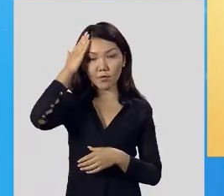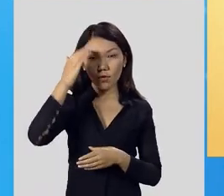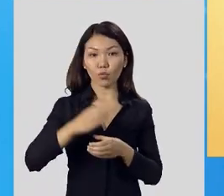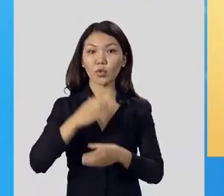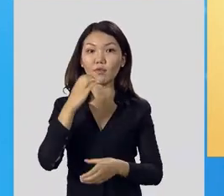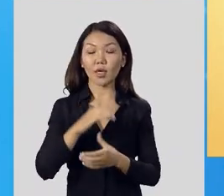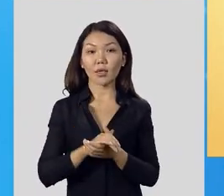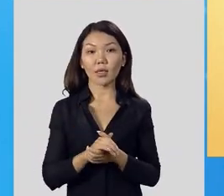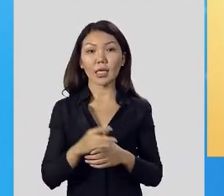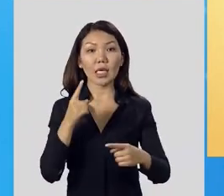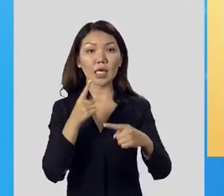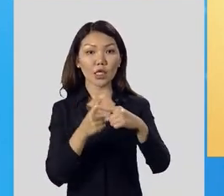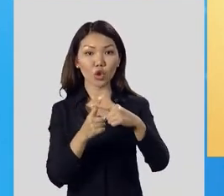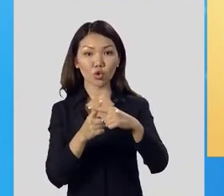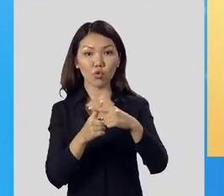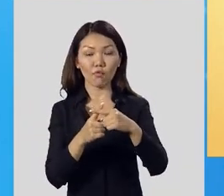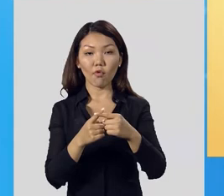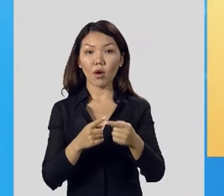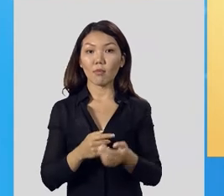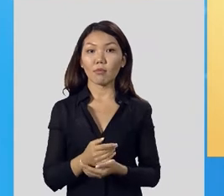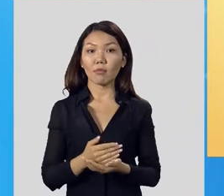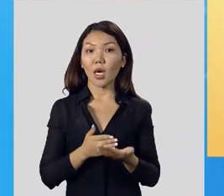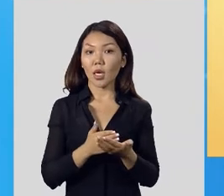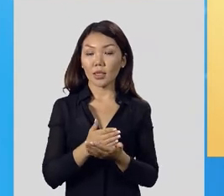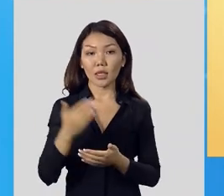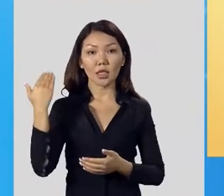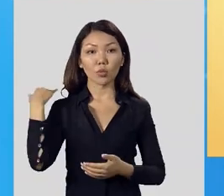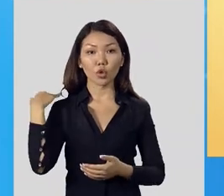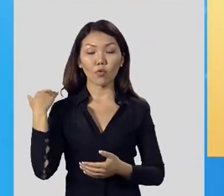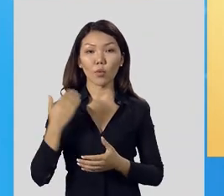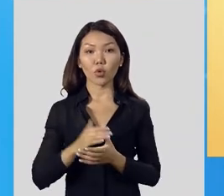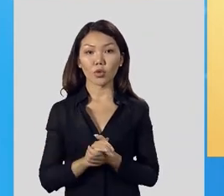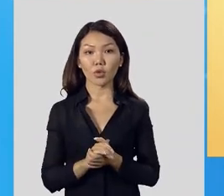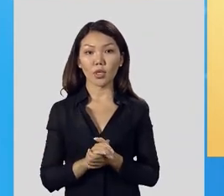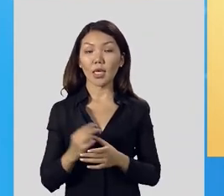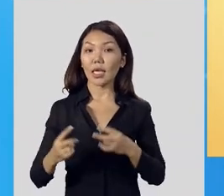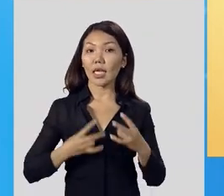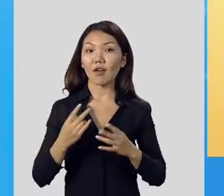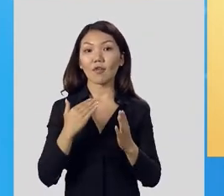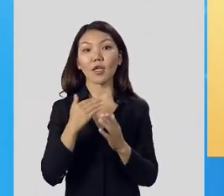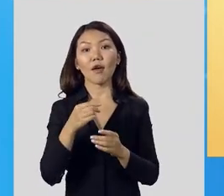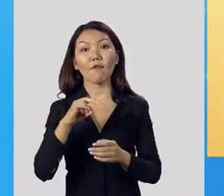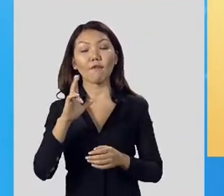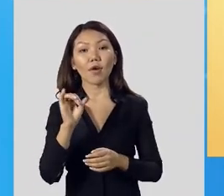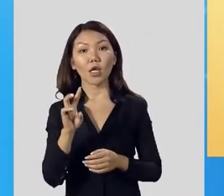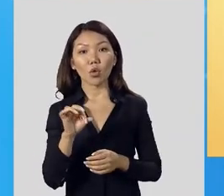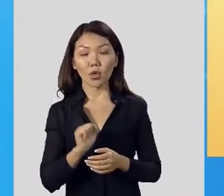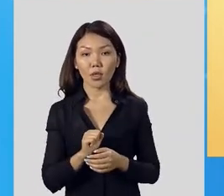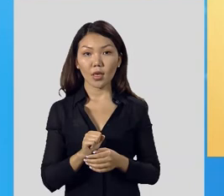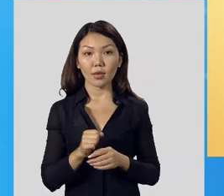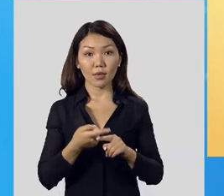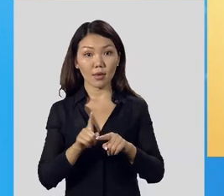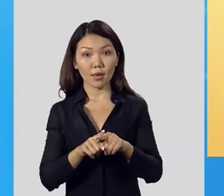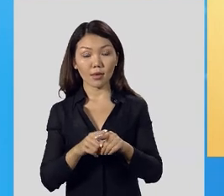стволе и крестцовом отделе спинного мозга. Нервные волокна, отходящие от